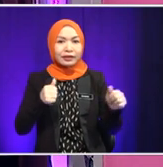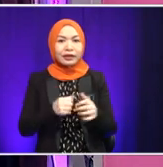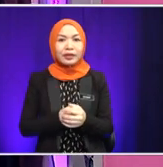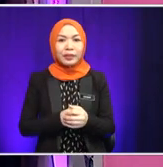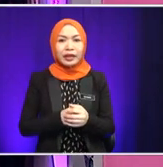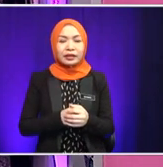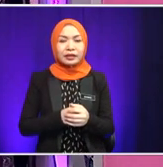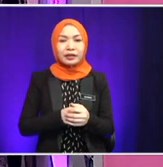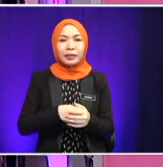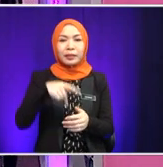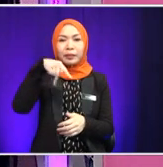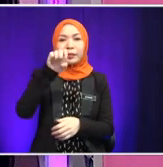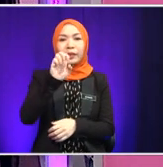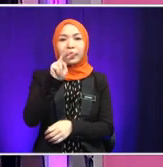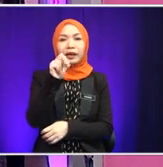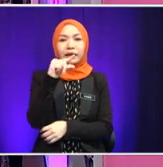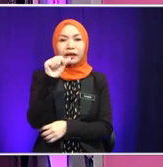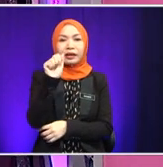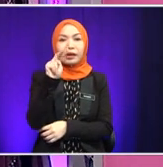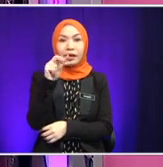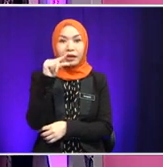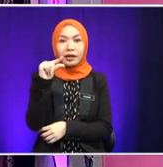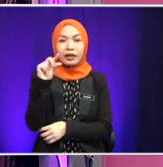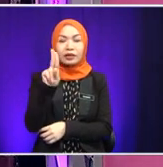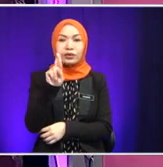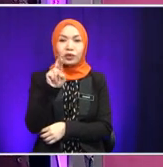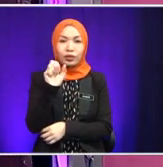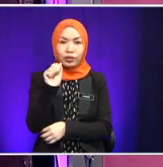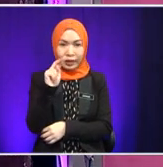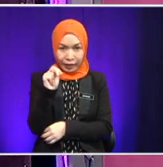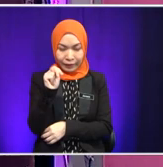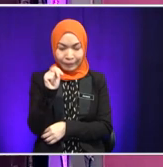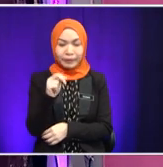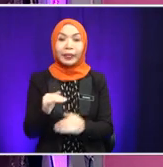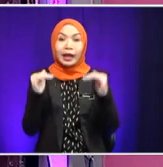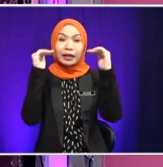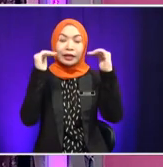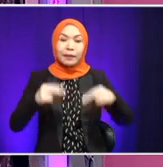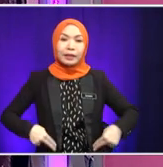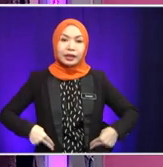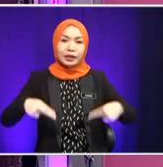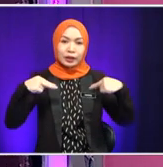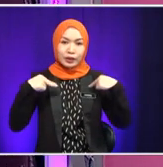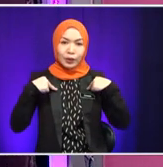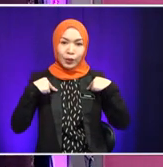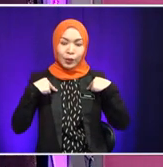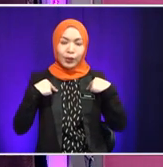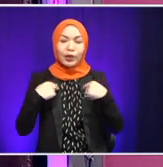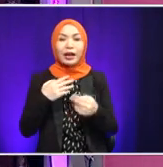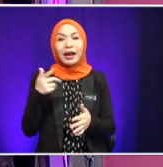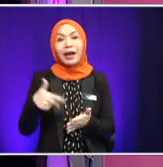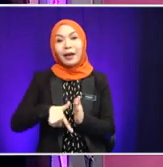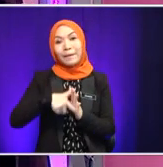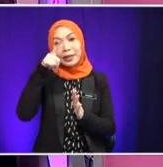taraf hidup secara tidak langsung bila kita sudah ada kerja kita ada pendapatan sudah semestinya cara hidup kita pun baik